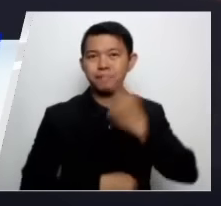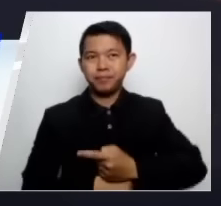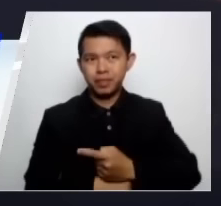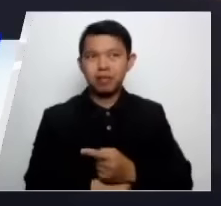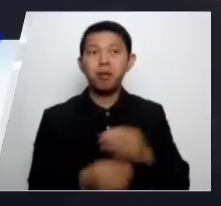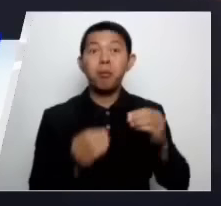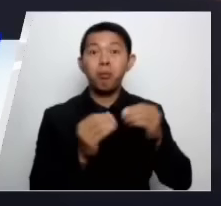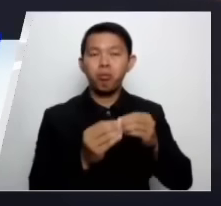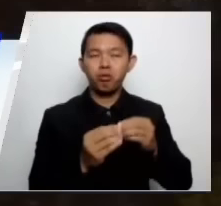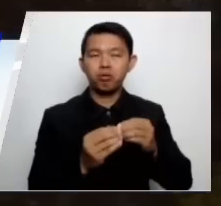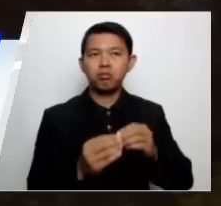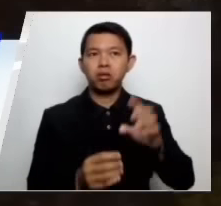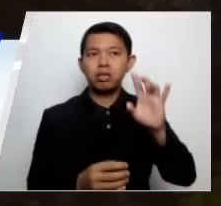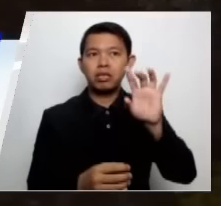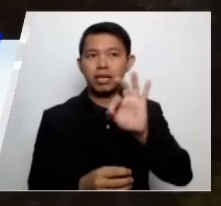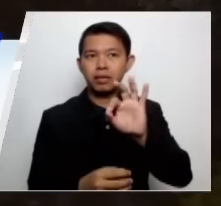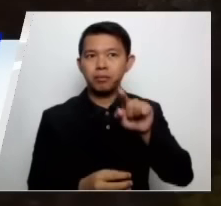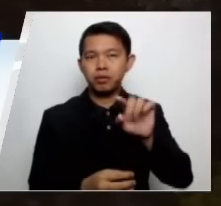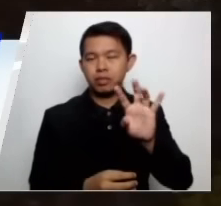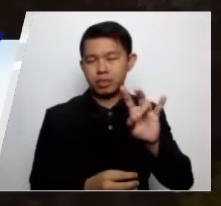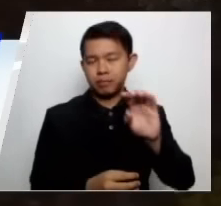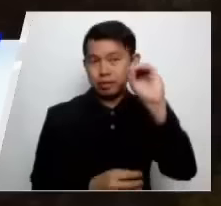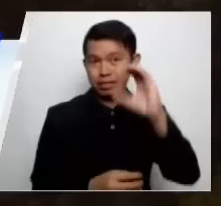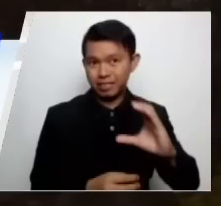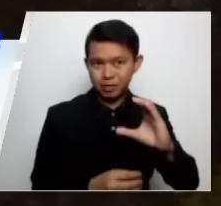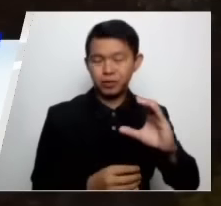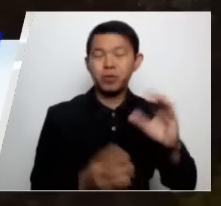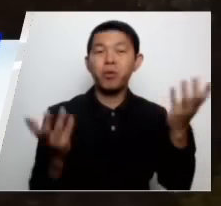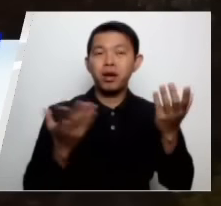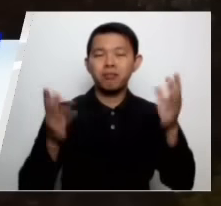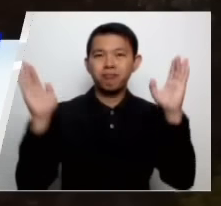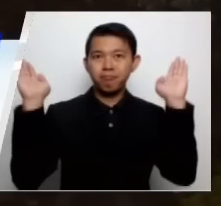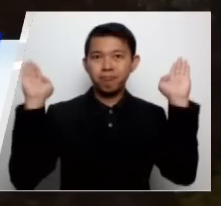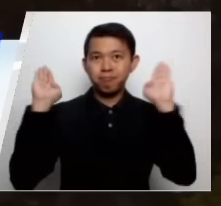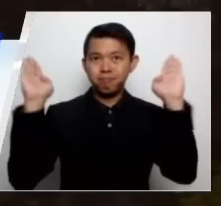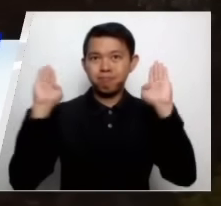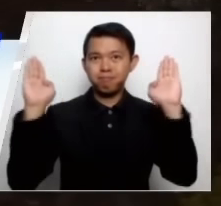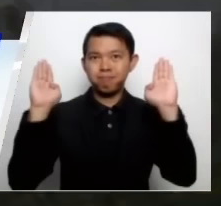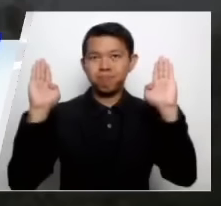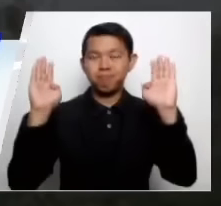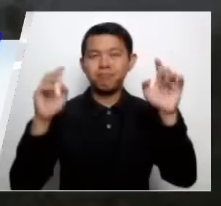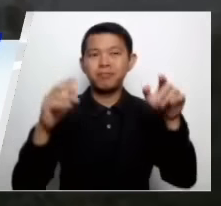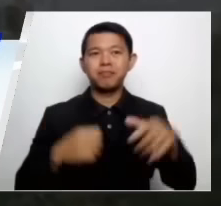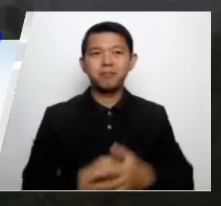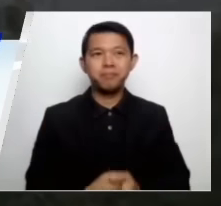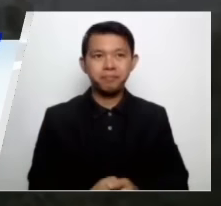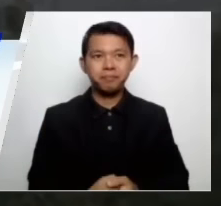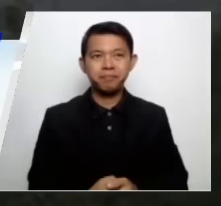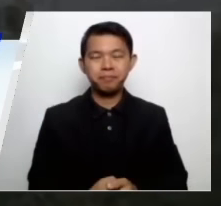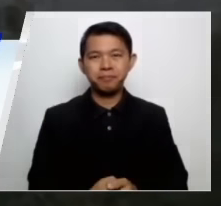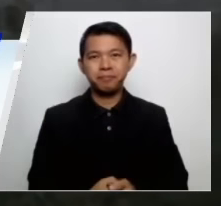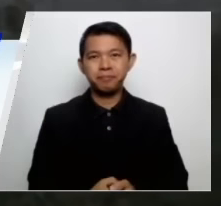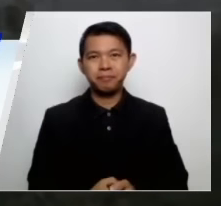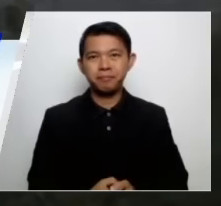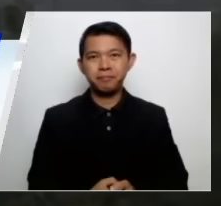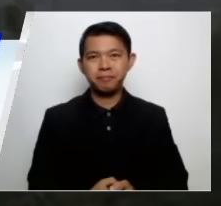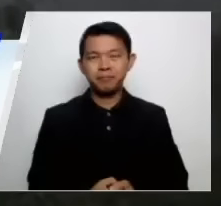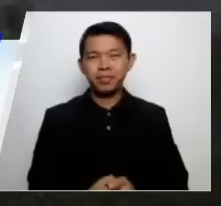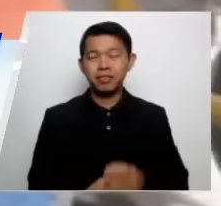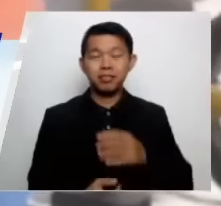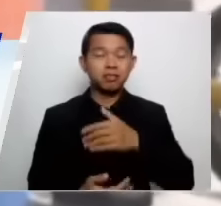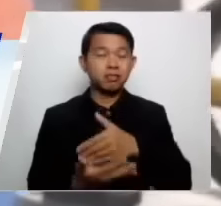9.7 degrees Celsius na temperatura ang pinakamababang naitala sa bansa ngayong taon. Pati sa iba pang bahagi ng Benguet,